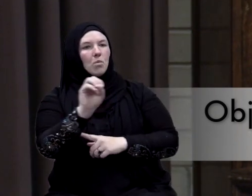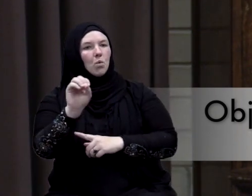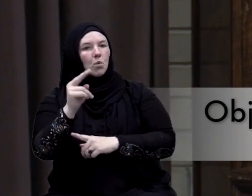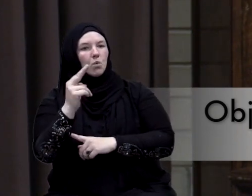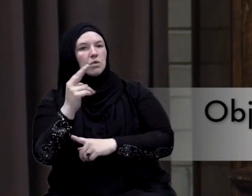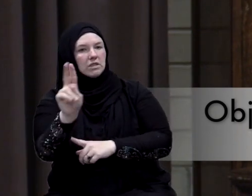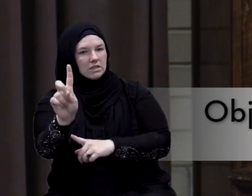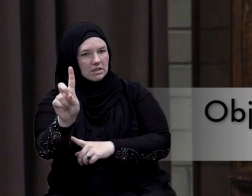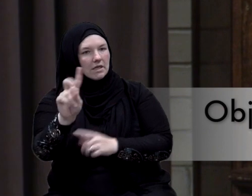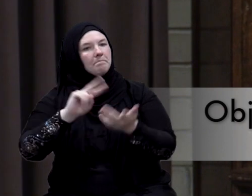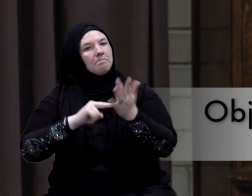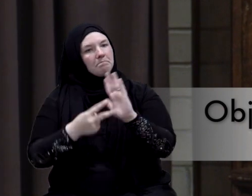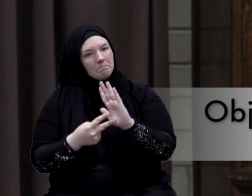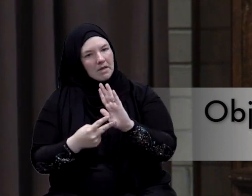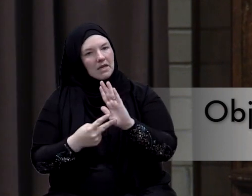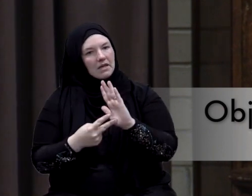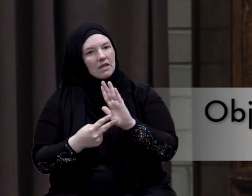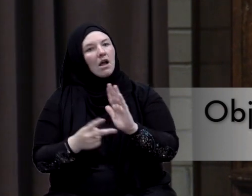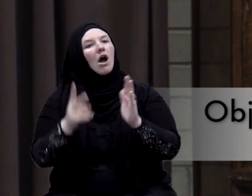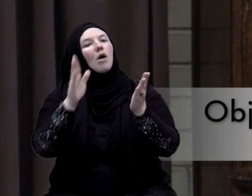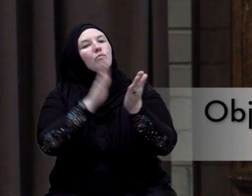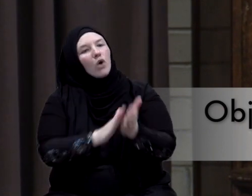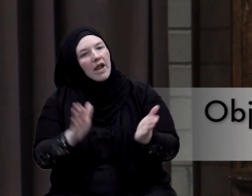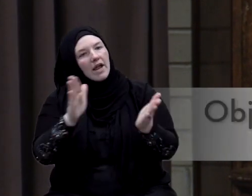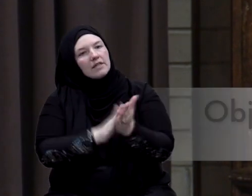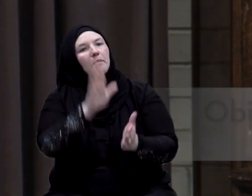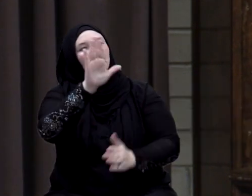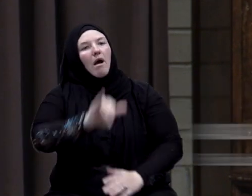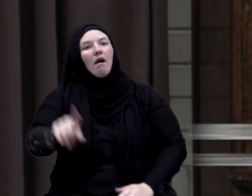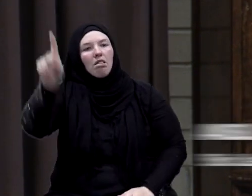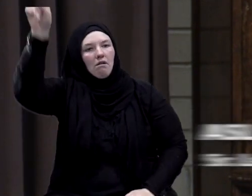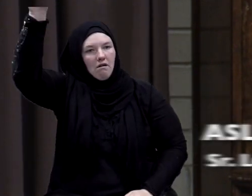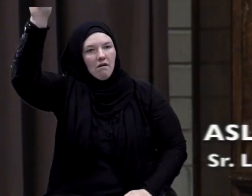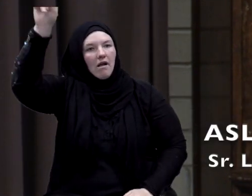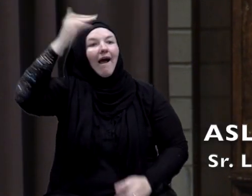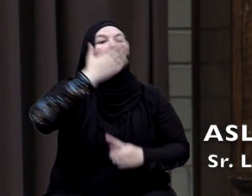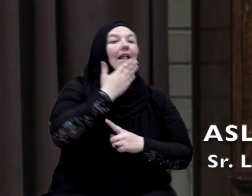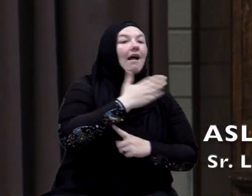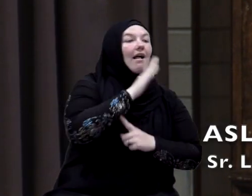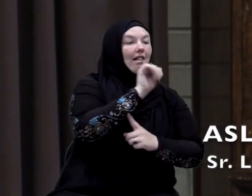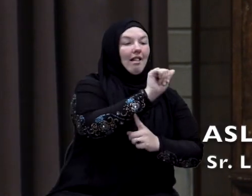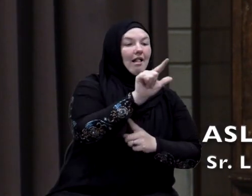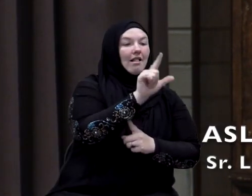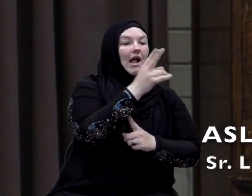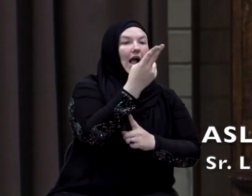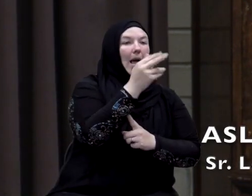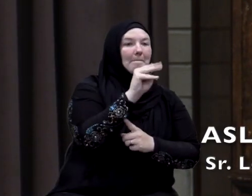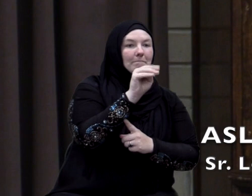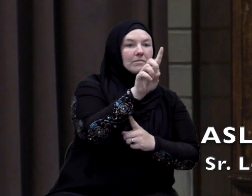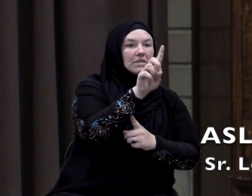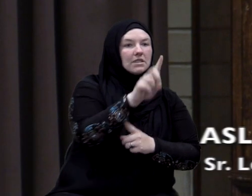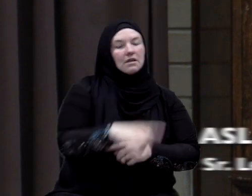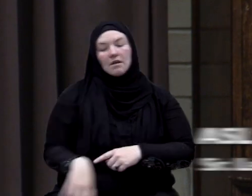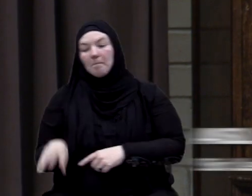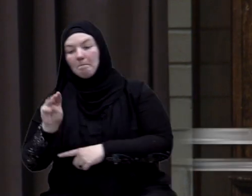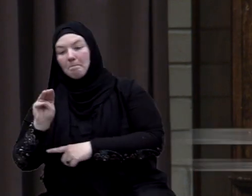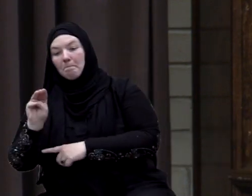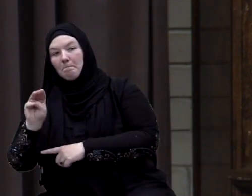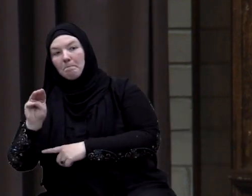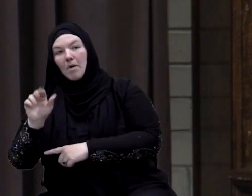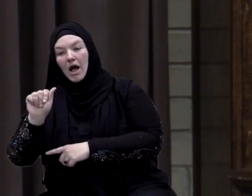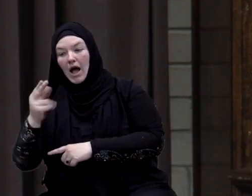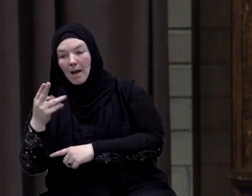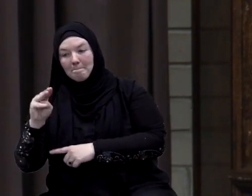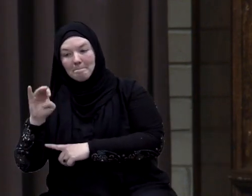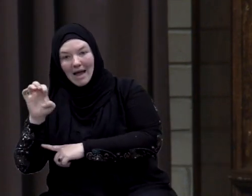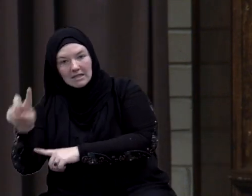one who is also praised by others who know him. مصطفى اصطفاه الله سبحانه وتعالى.